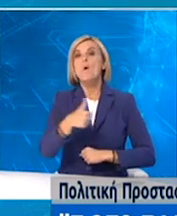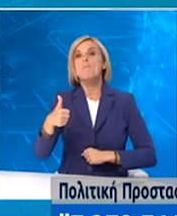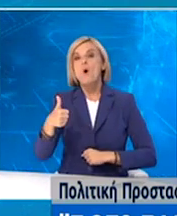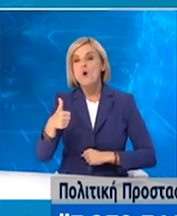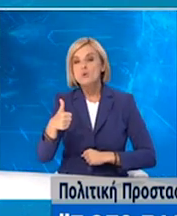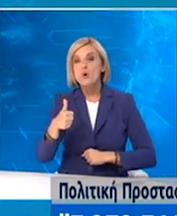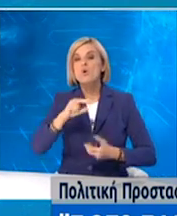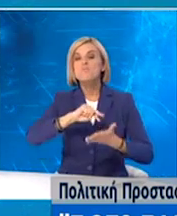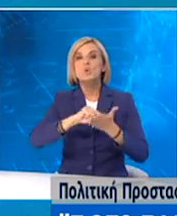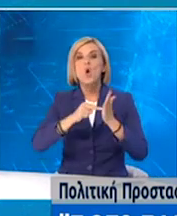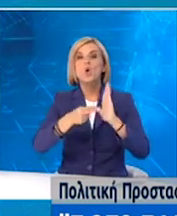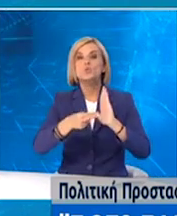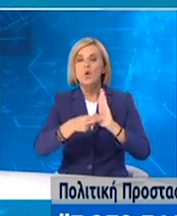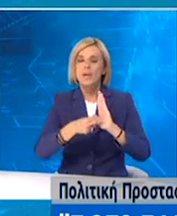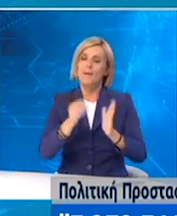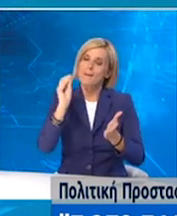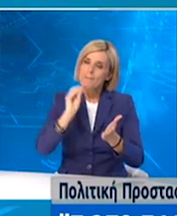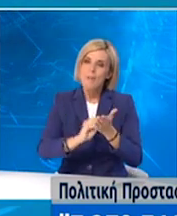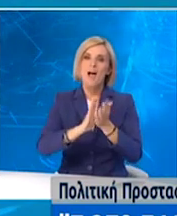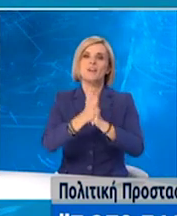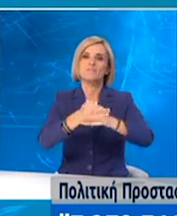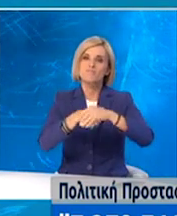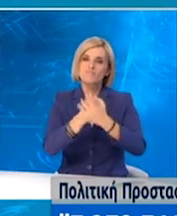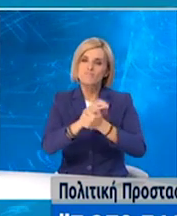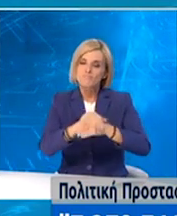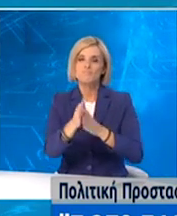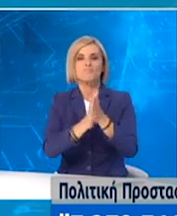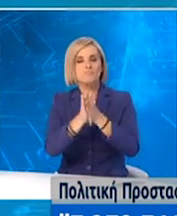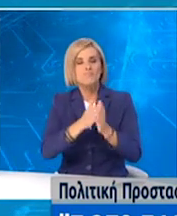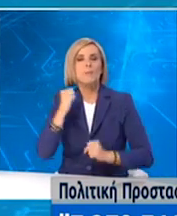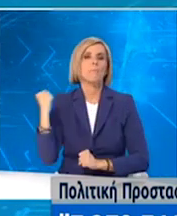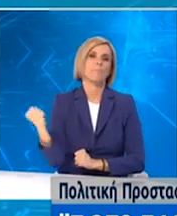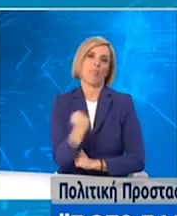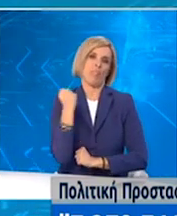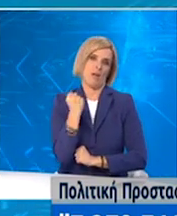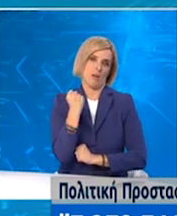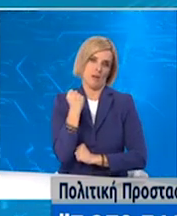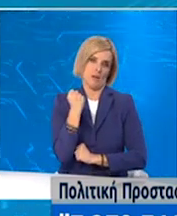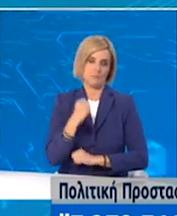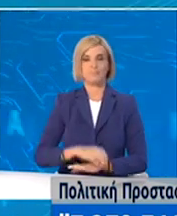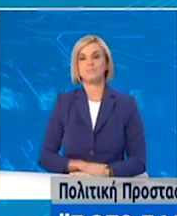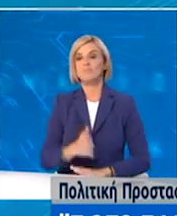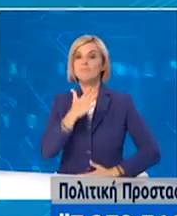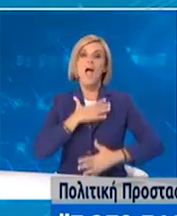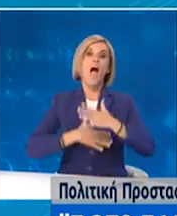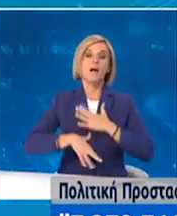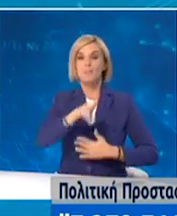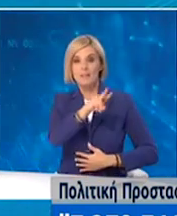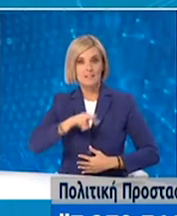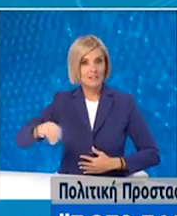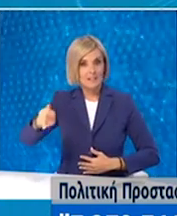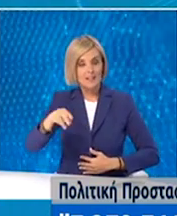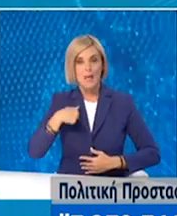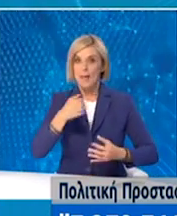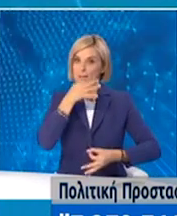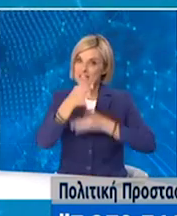ρυθμούς, όχι προς την προσοχή και την πειθαρχία μας. Αγαπητοί μου συμπολίτες, είχαμε πει από την πρώτη μέρα ότι η δεύτερη